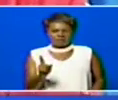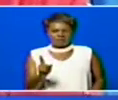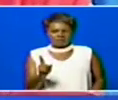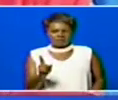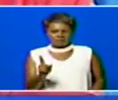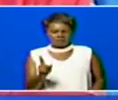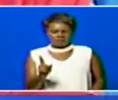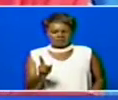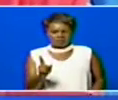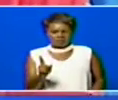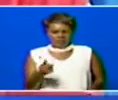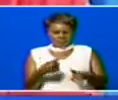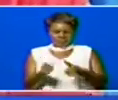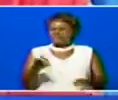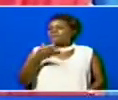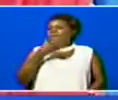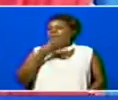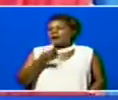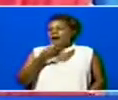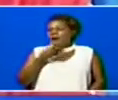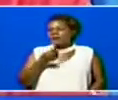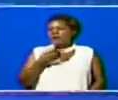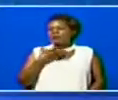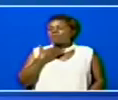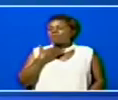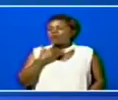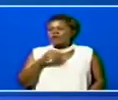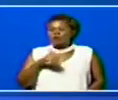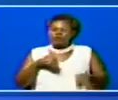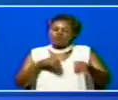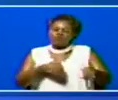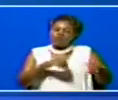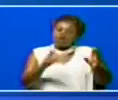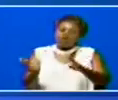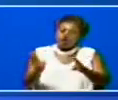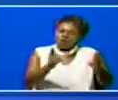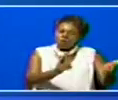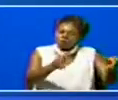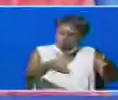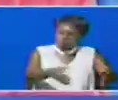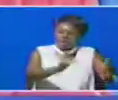mwingine but yule jamaa alitaka tu kufuata routine ili anioe